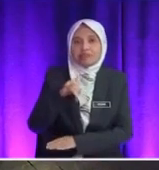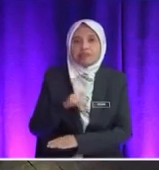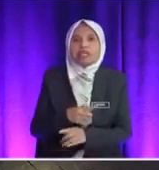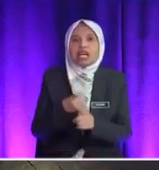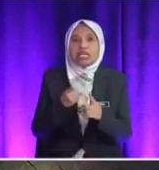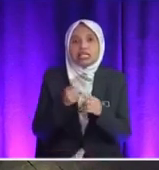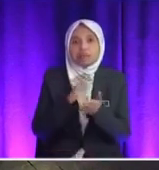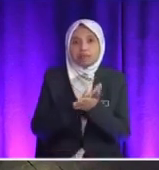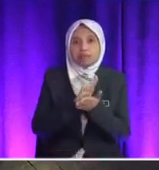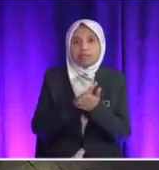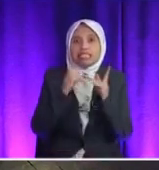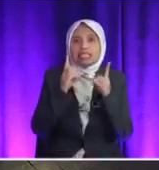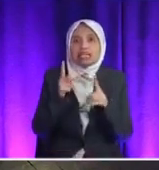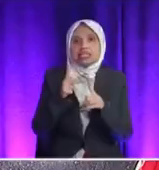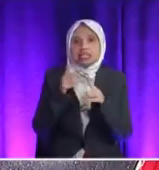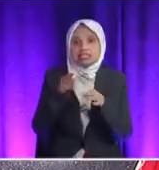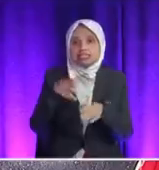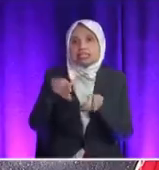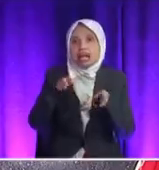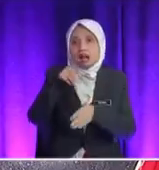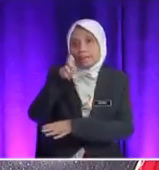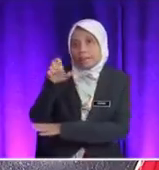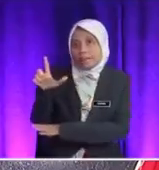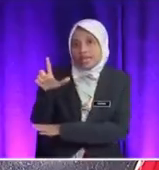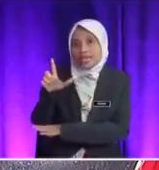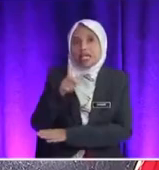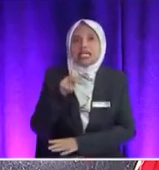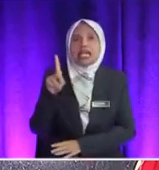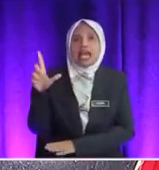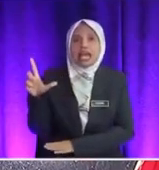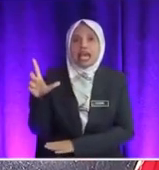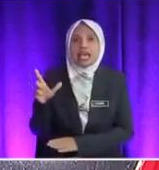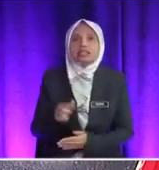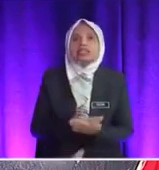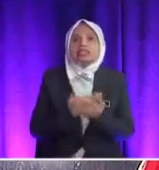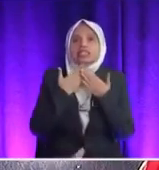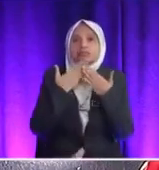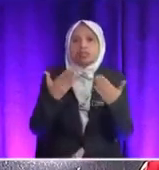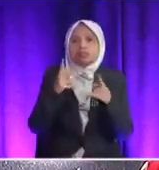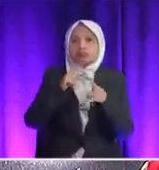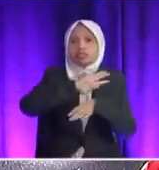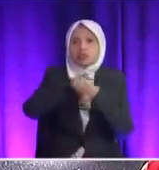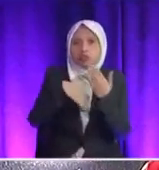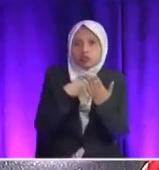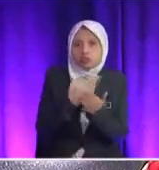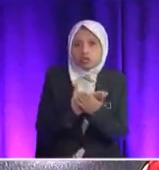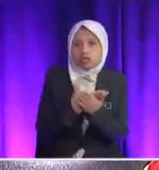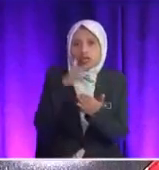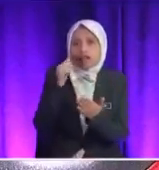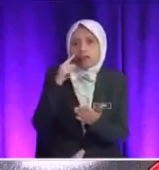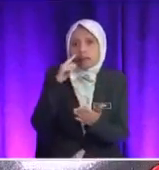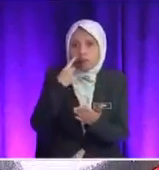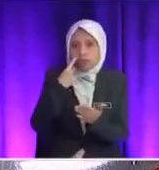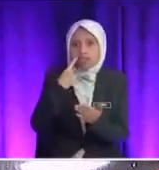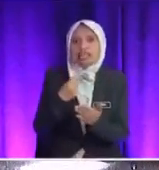kita dapat the sekolah kebangsaan African khas Jalan pil Kuala Lumpur dikasih pada semua ya enggak tak jemu-jemu menentu